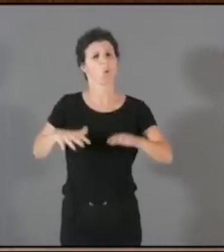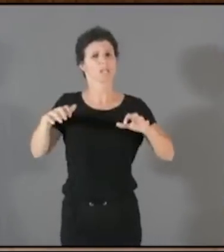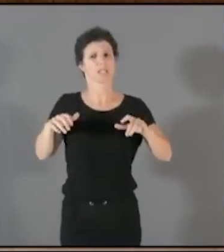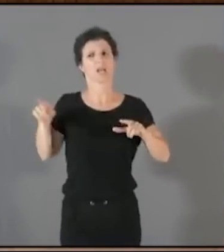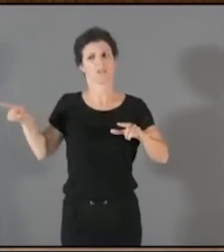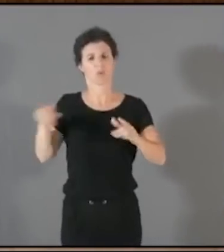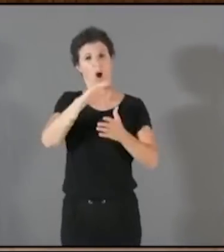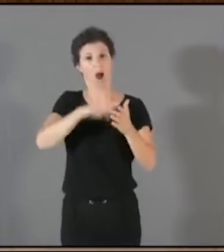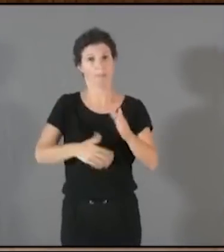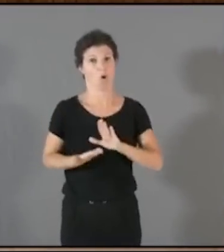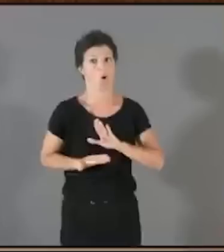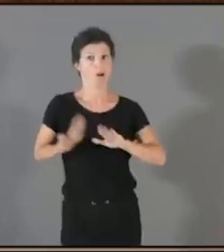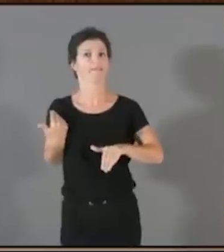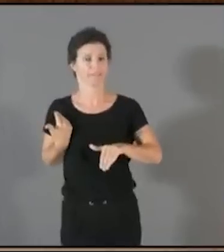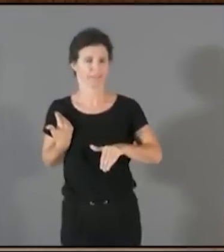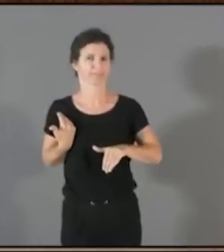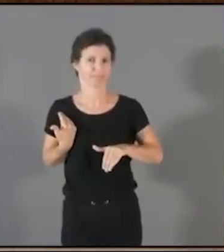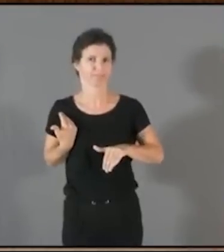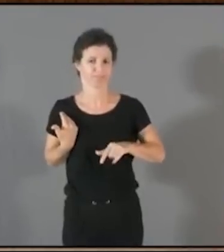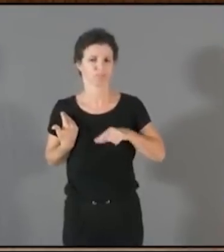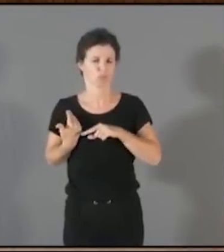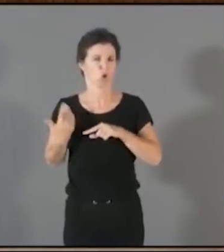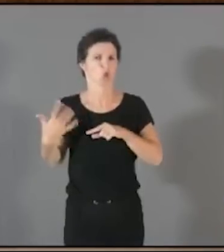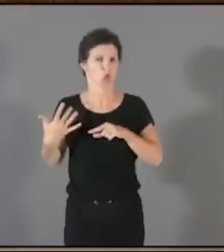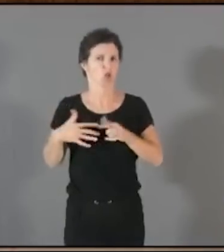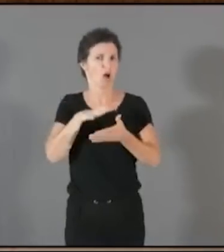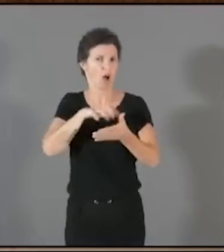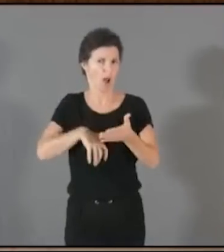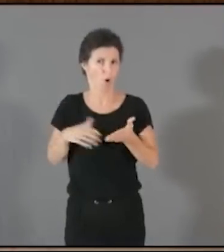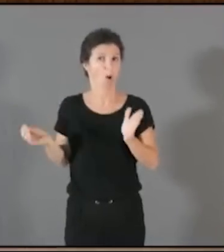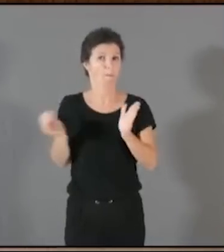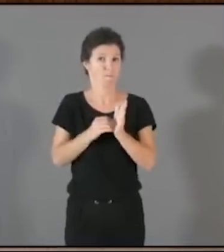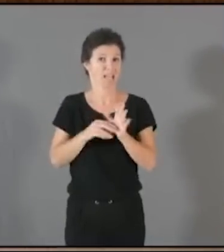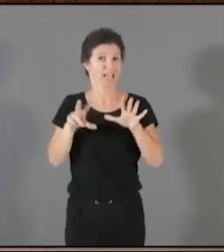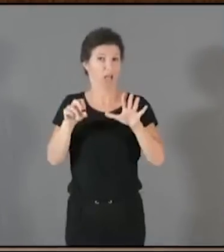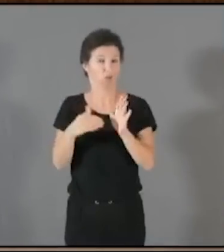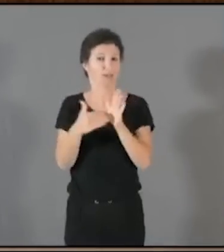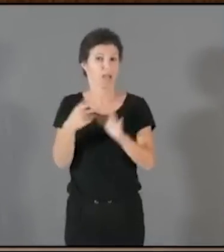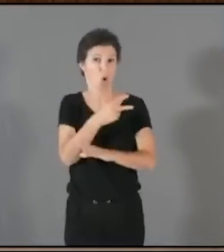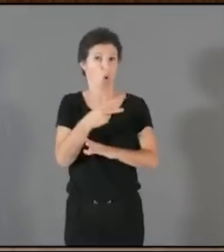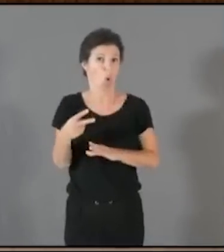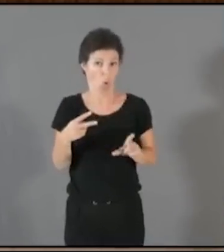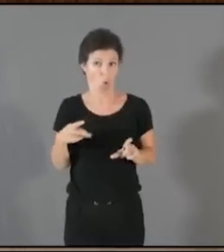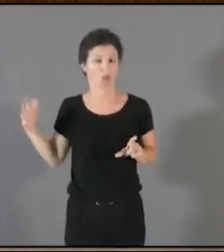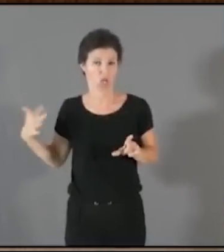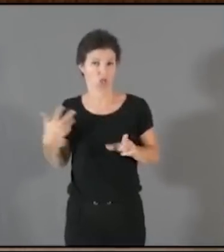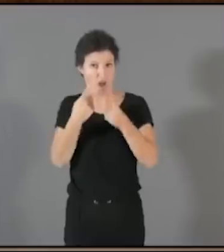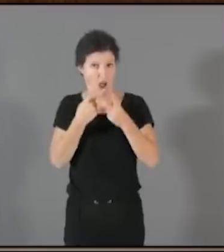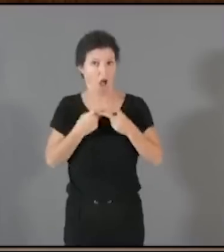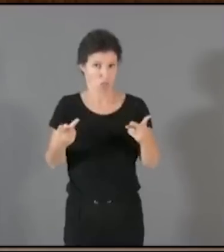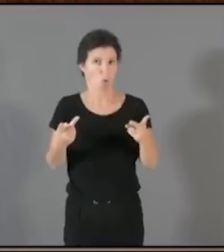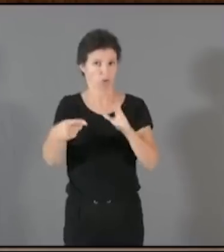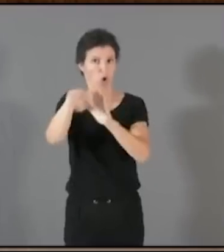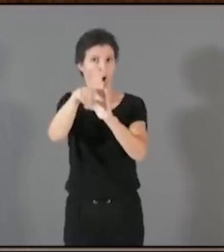ce rapport qui annonçait déjà une subvention de 80 000 €, vous aviez annoncé que vous la remettiez à l'ordre du jour et que